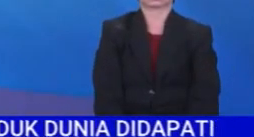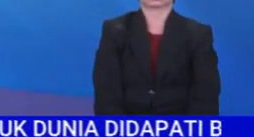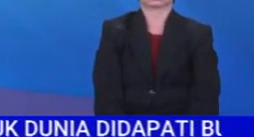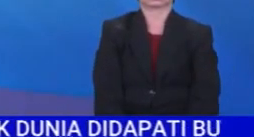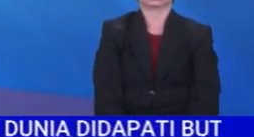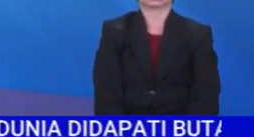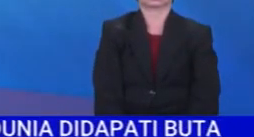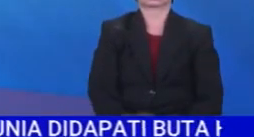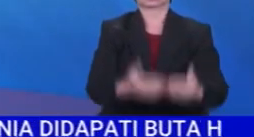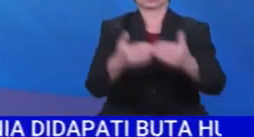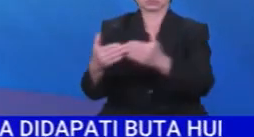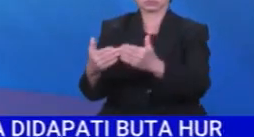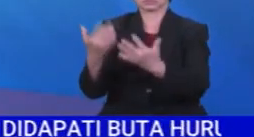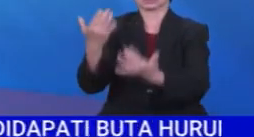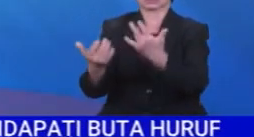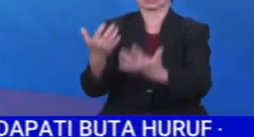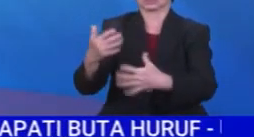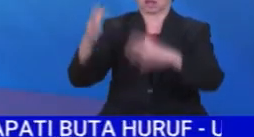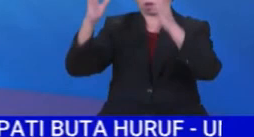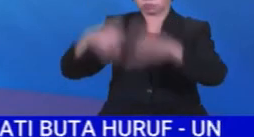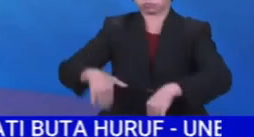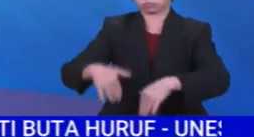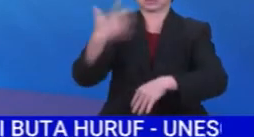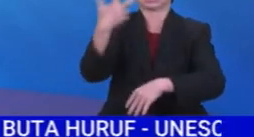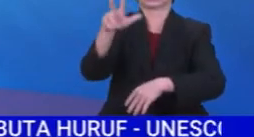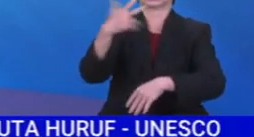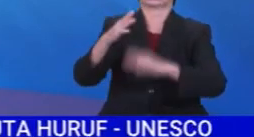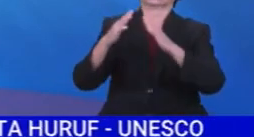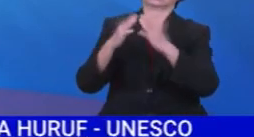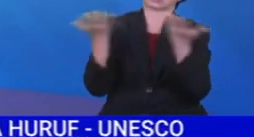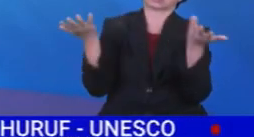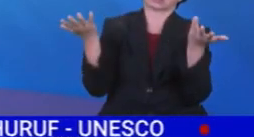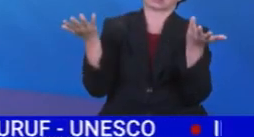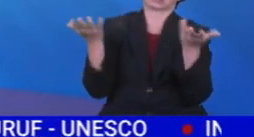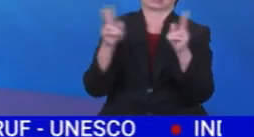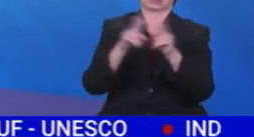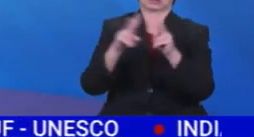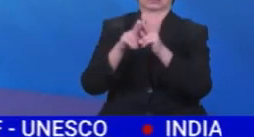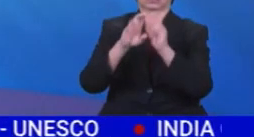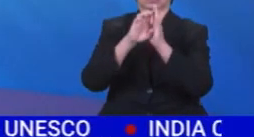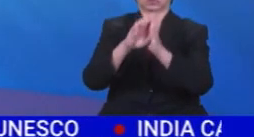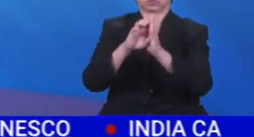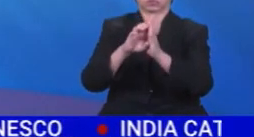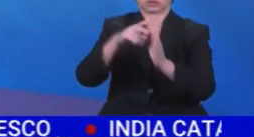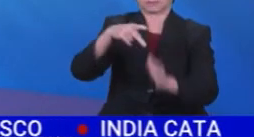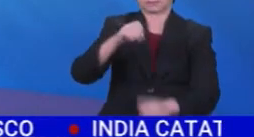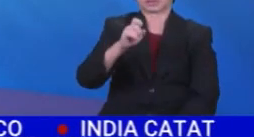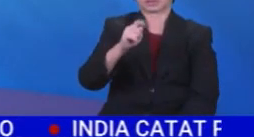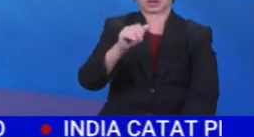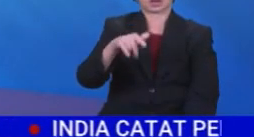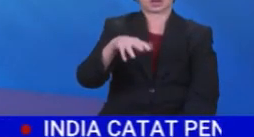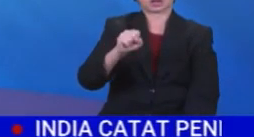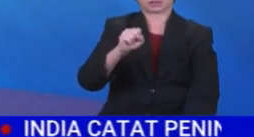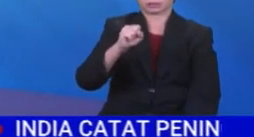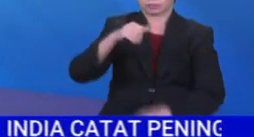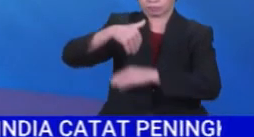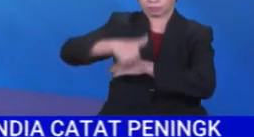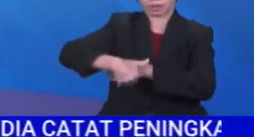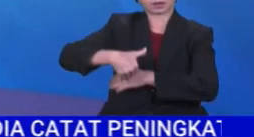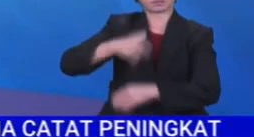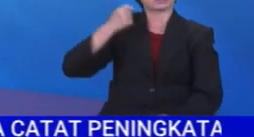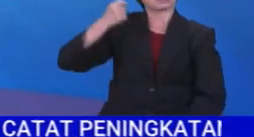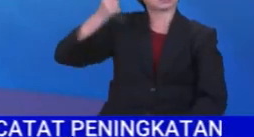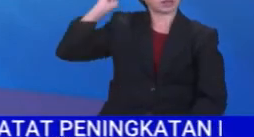Hai susulan kebakaran yang beratapkan 13 sebuah rumah di kampung contoh petagas malam tadi menteri pembangunan